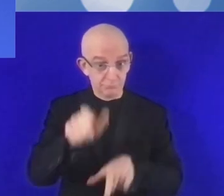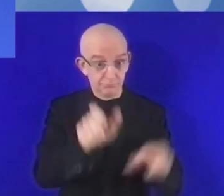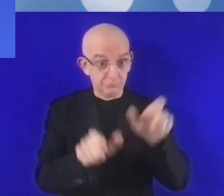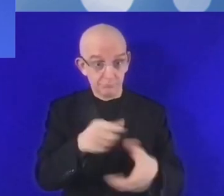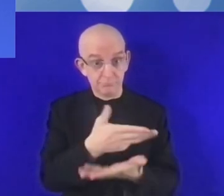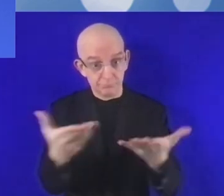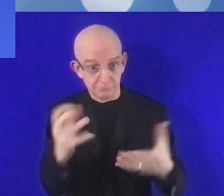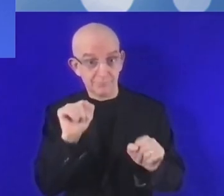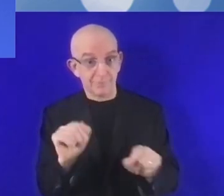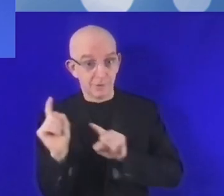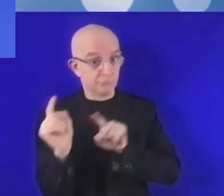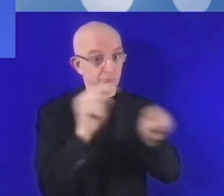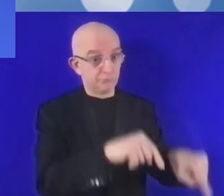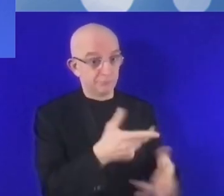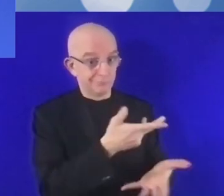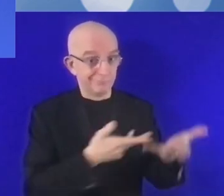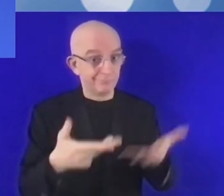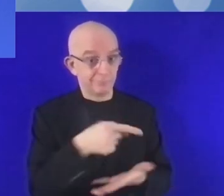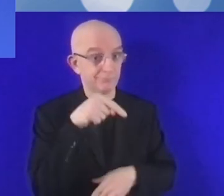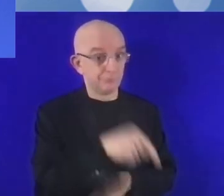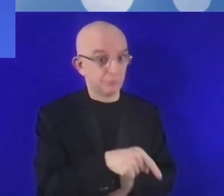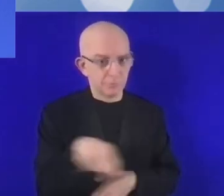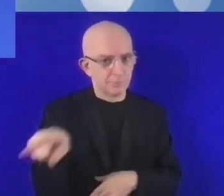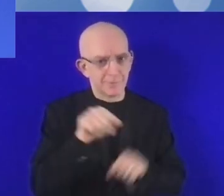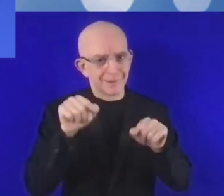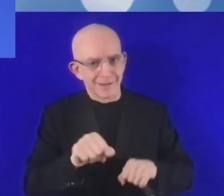всех мероприятий с хэштегом